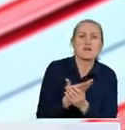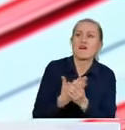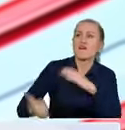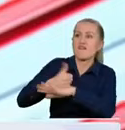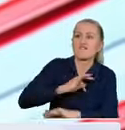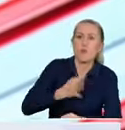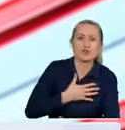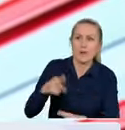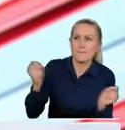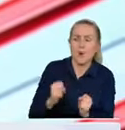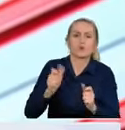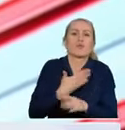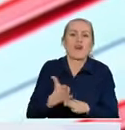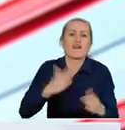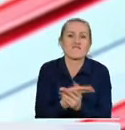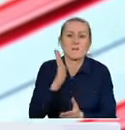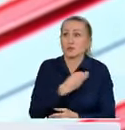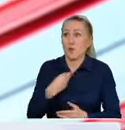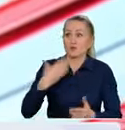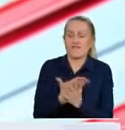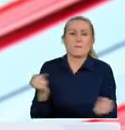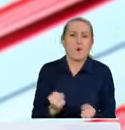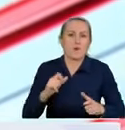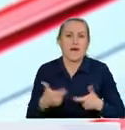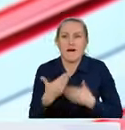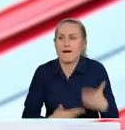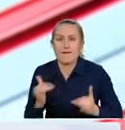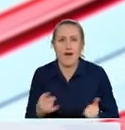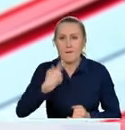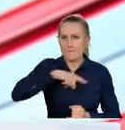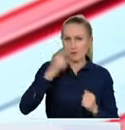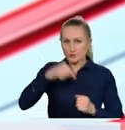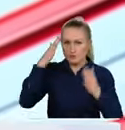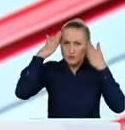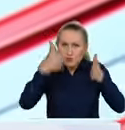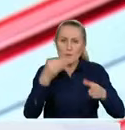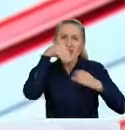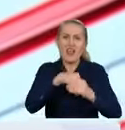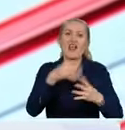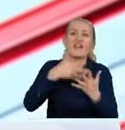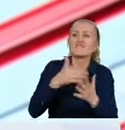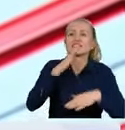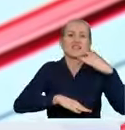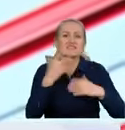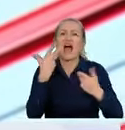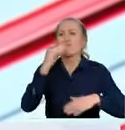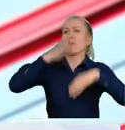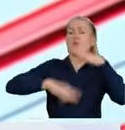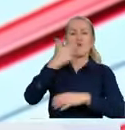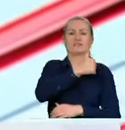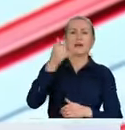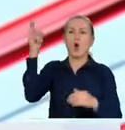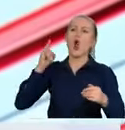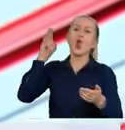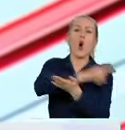swoje firmy, polskie firmy, i dzisiaj przede wszystkim trzeba się skupić na inwestycjach. Nie na gigantomanii, nie na budowie największego lotniska